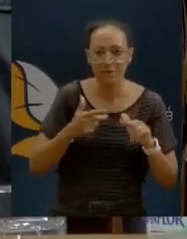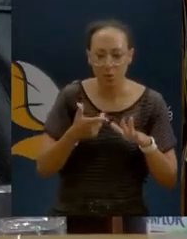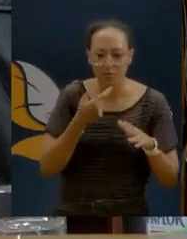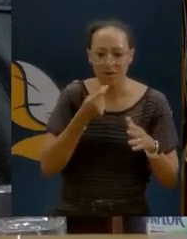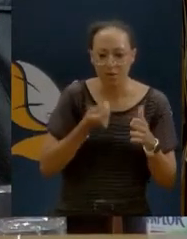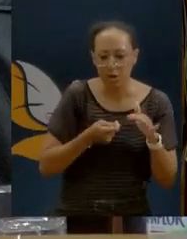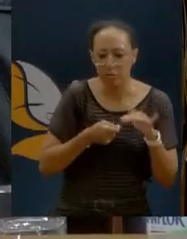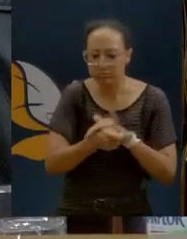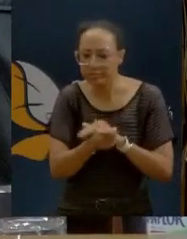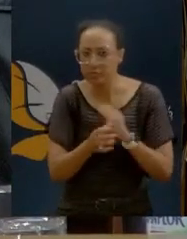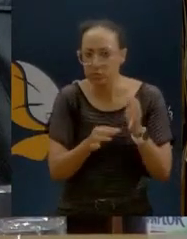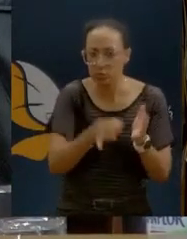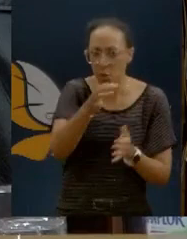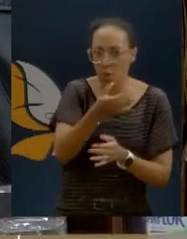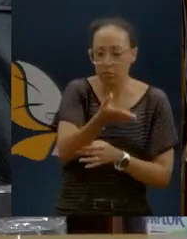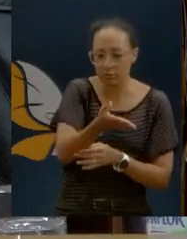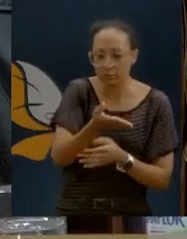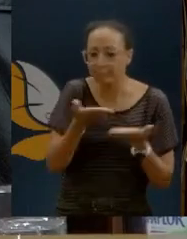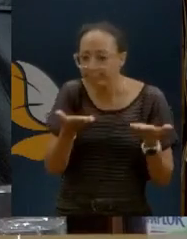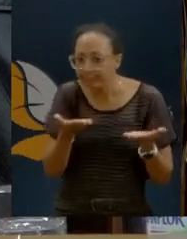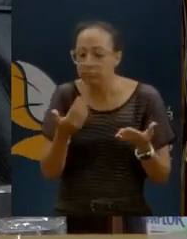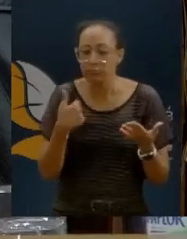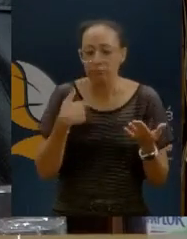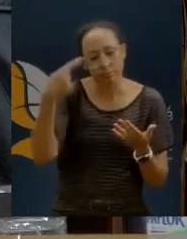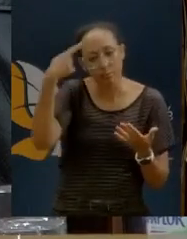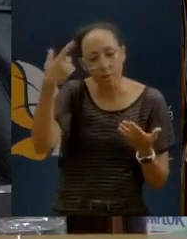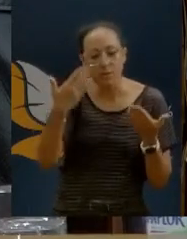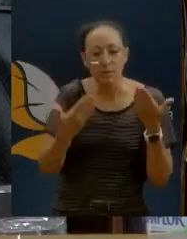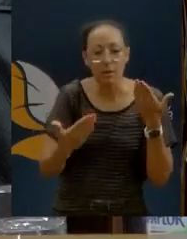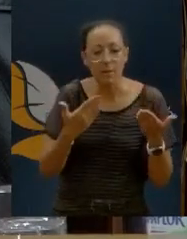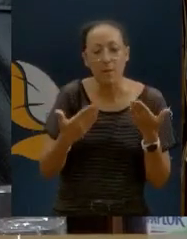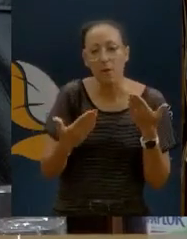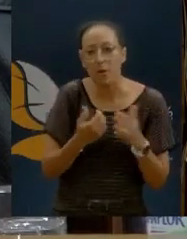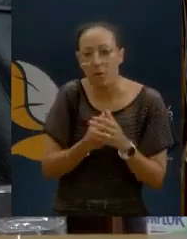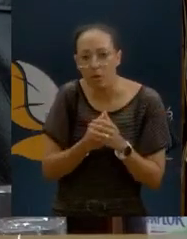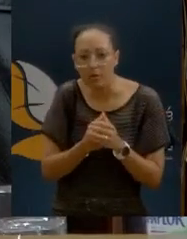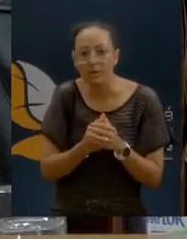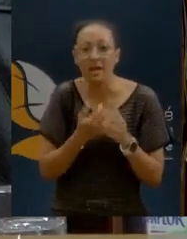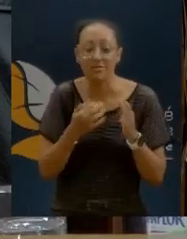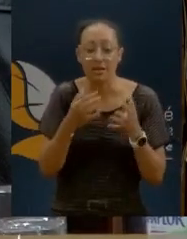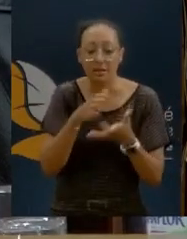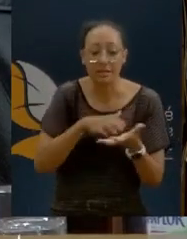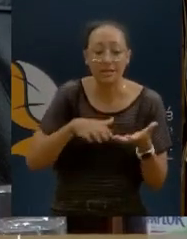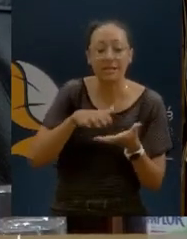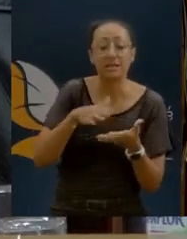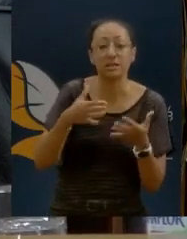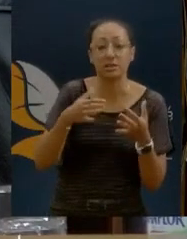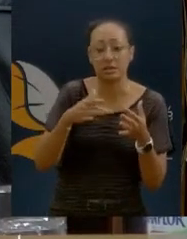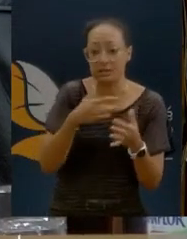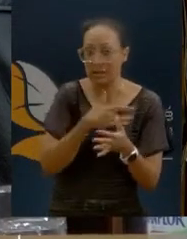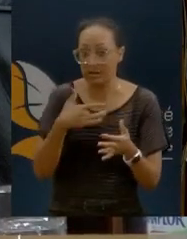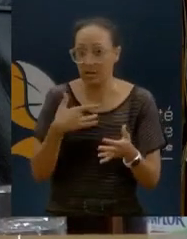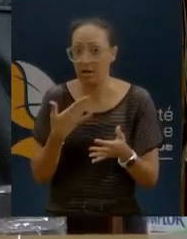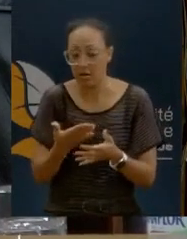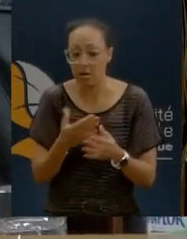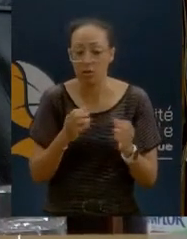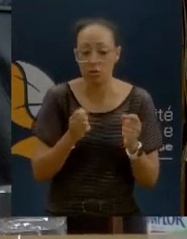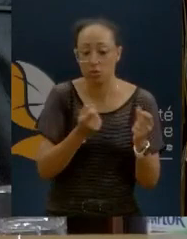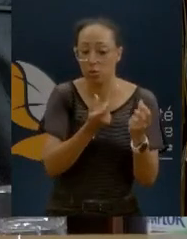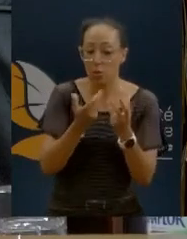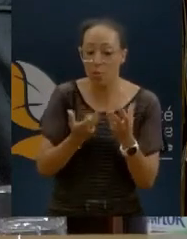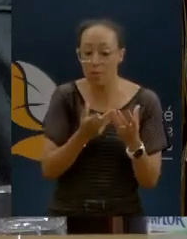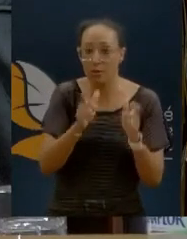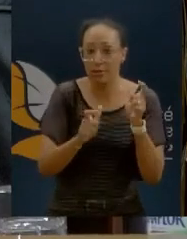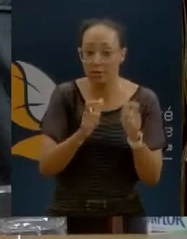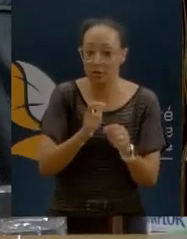Je suppose que c'est par rapport à la crise sanitaire où le nombre de stagiaires